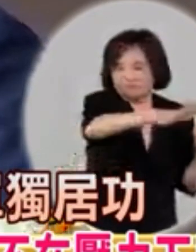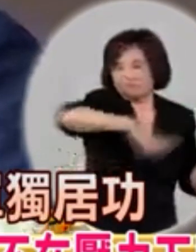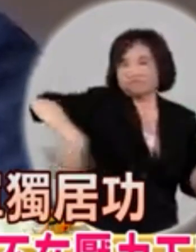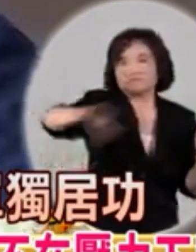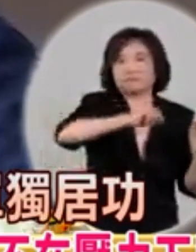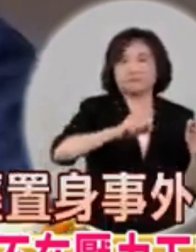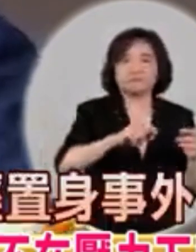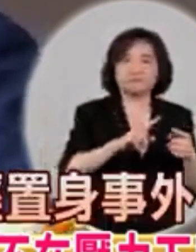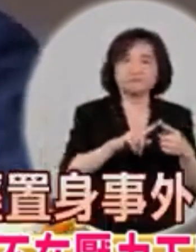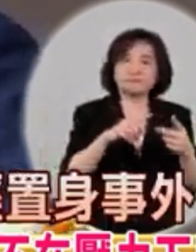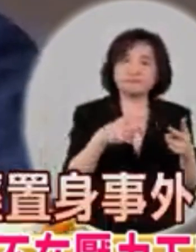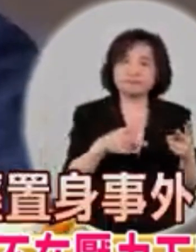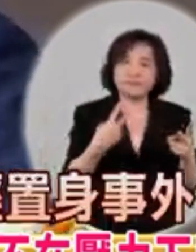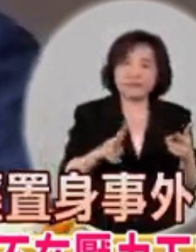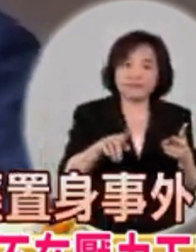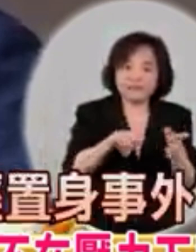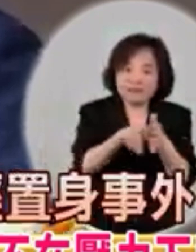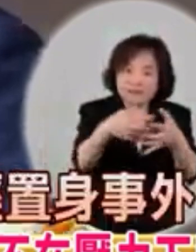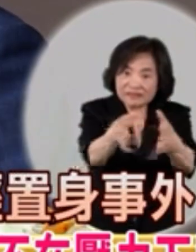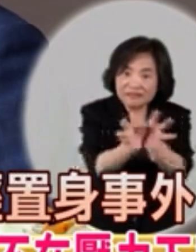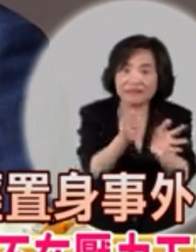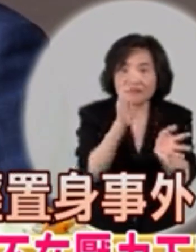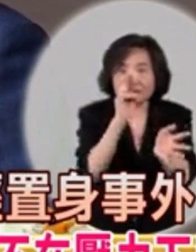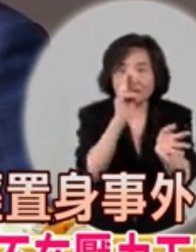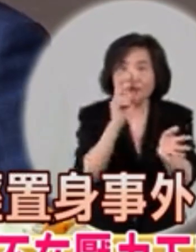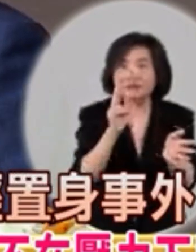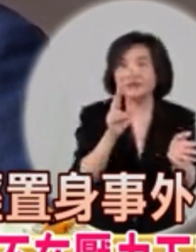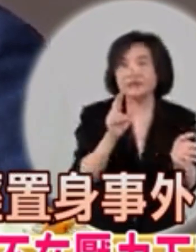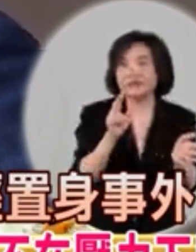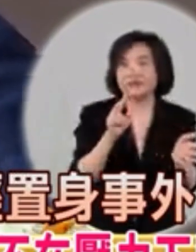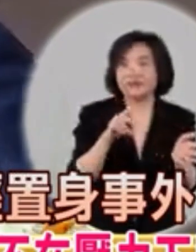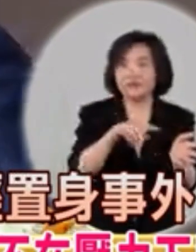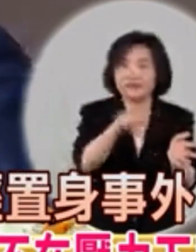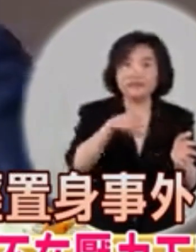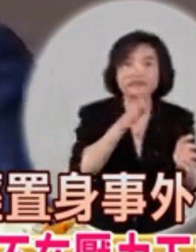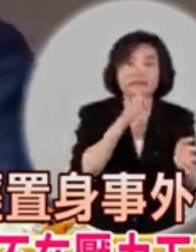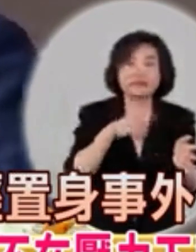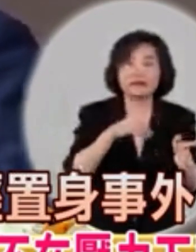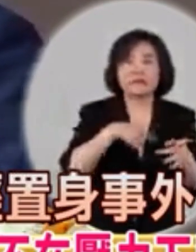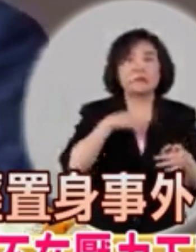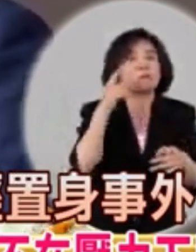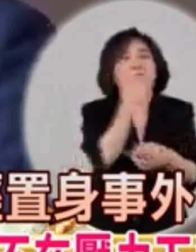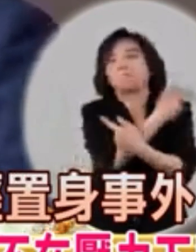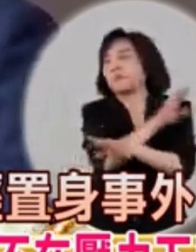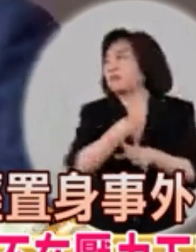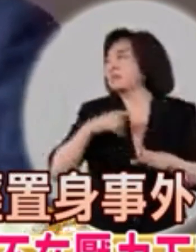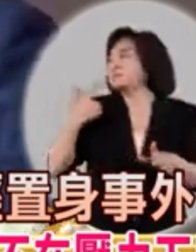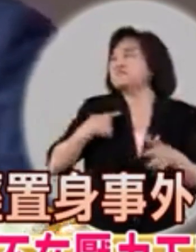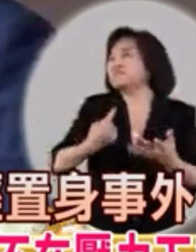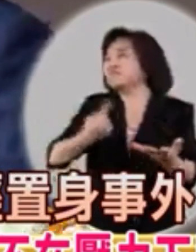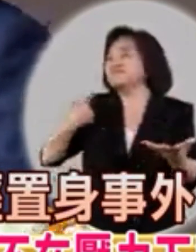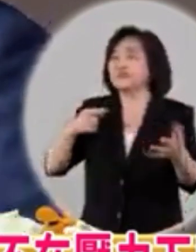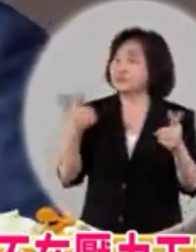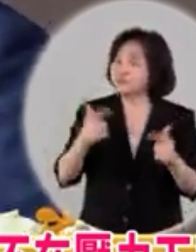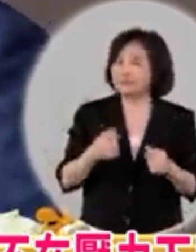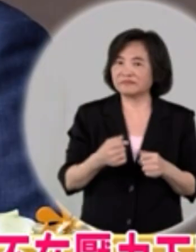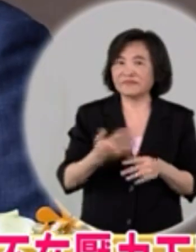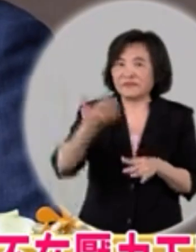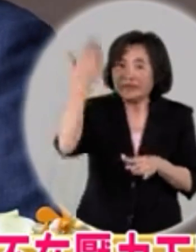任何一群人曾经置身事外。八二三炮战